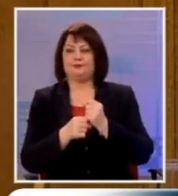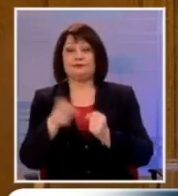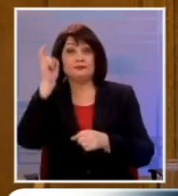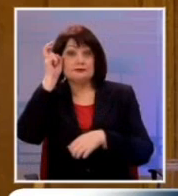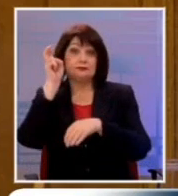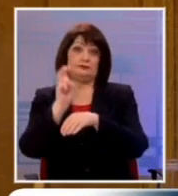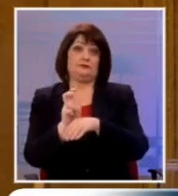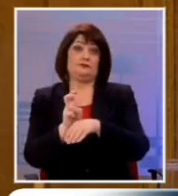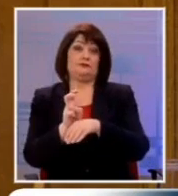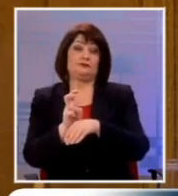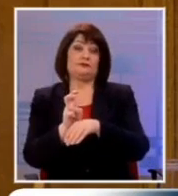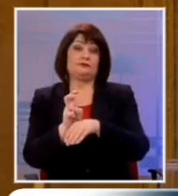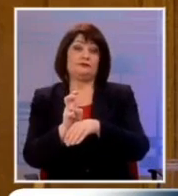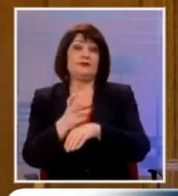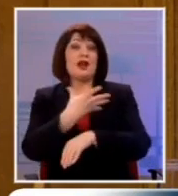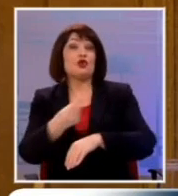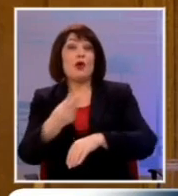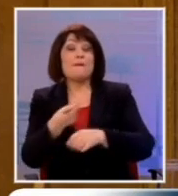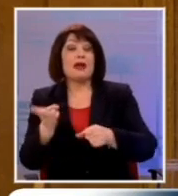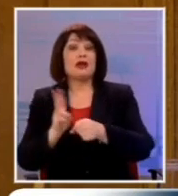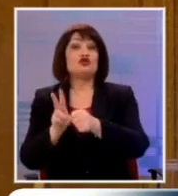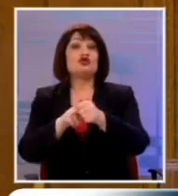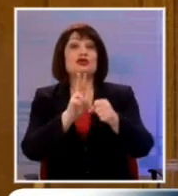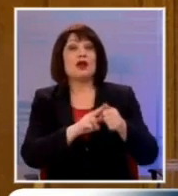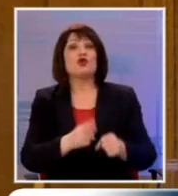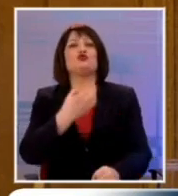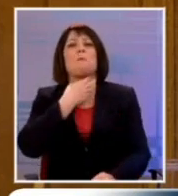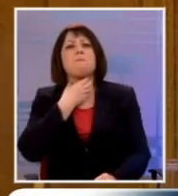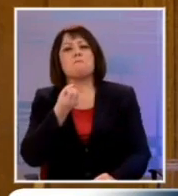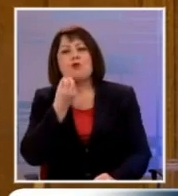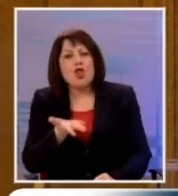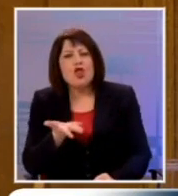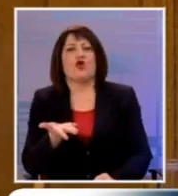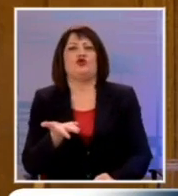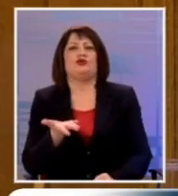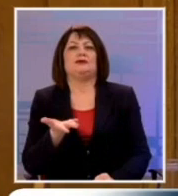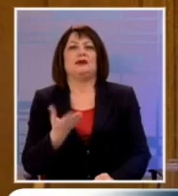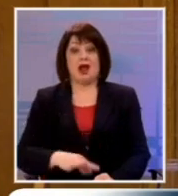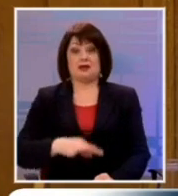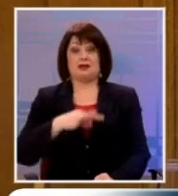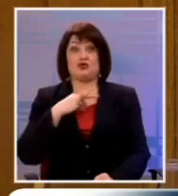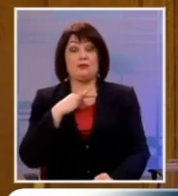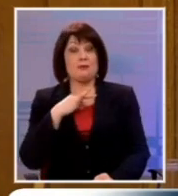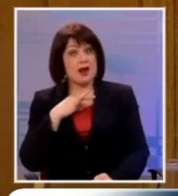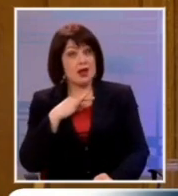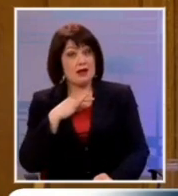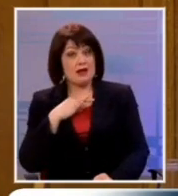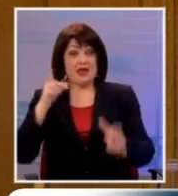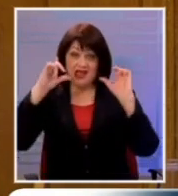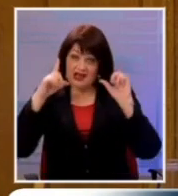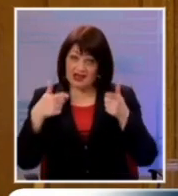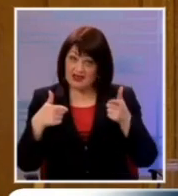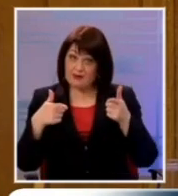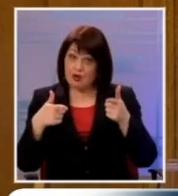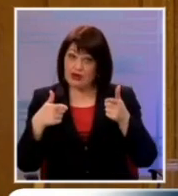μνήμη, για το αίμα, για την προδοσία, για την αξιοπρέπεια, για τη